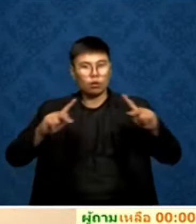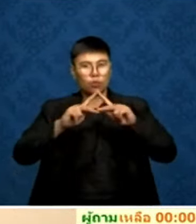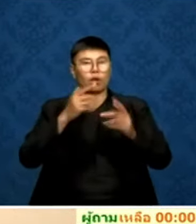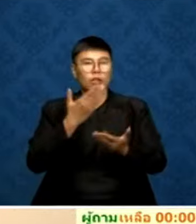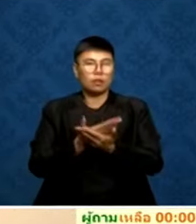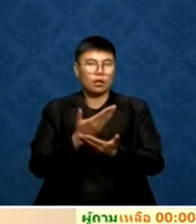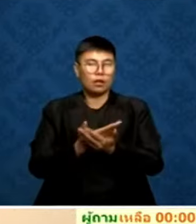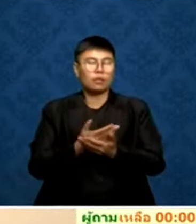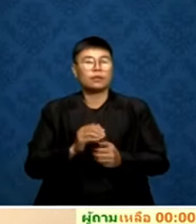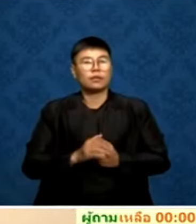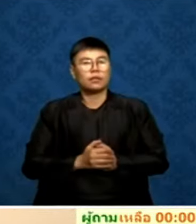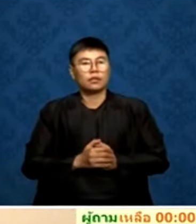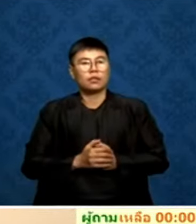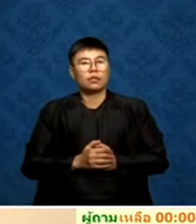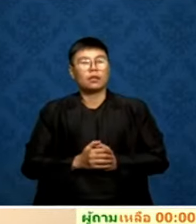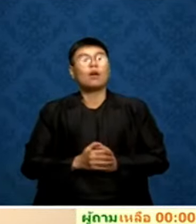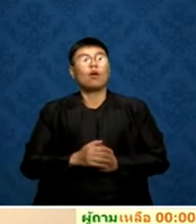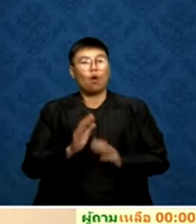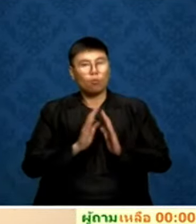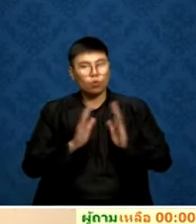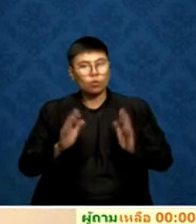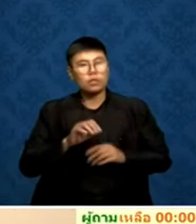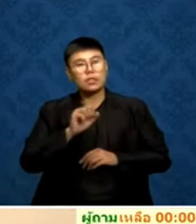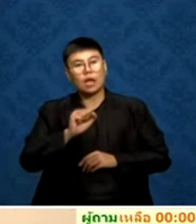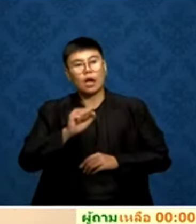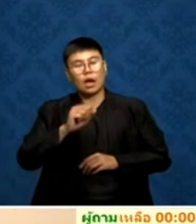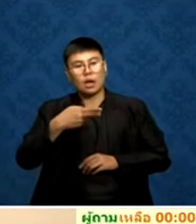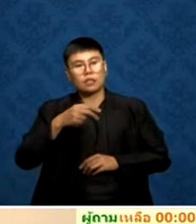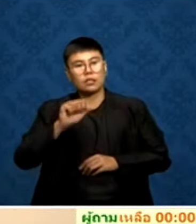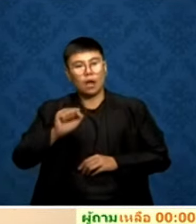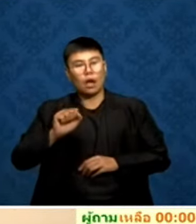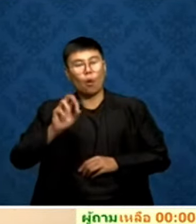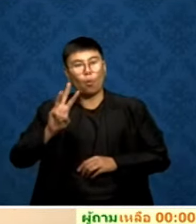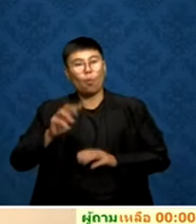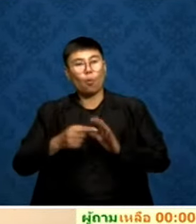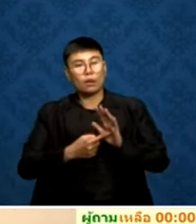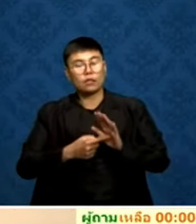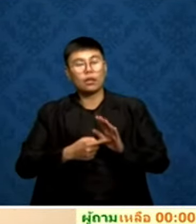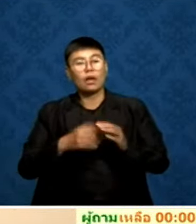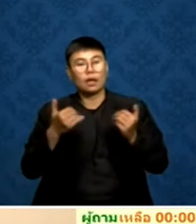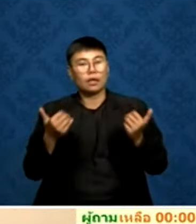ณคุณศาสตร์สวัสดิ์คุ้มคงด้วยนะครับก็เป็นนั้นว่าจดกระทู้สด